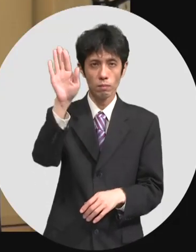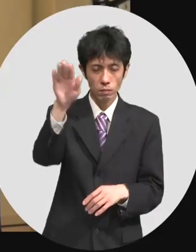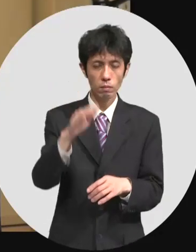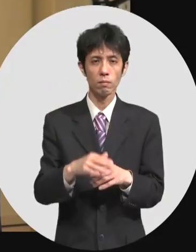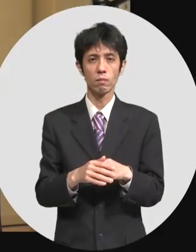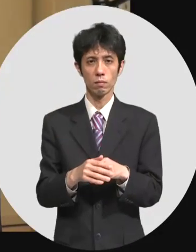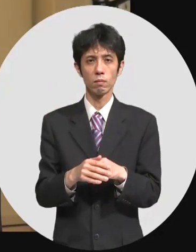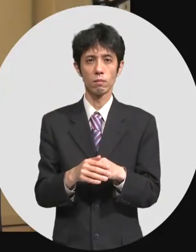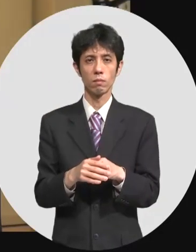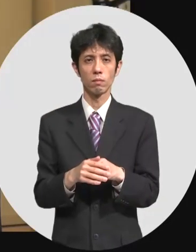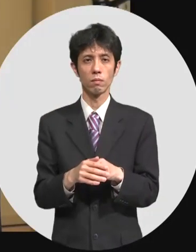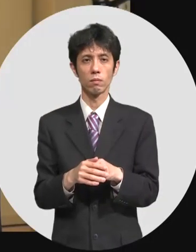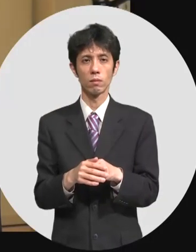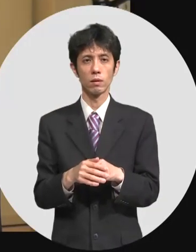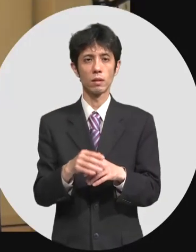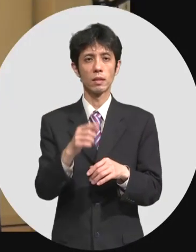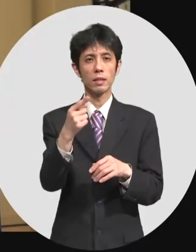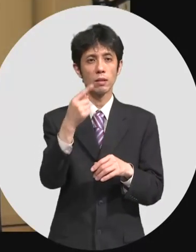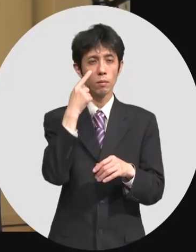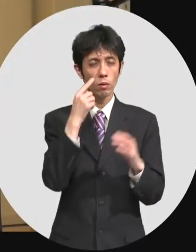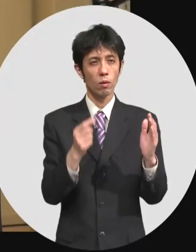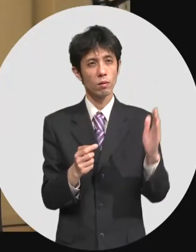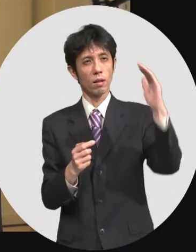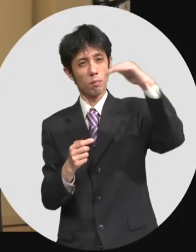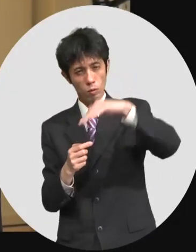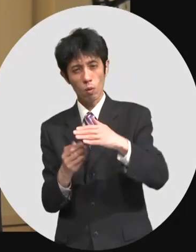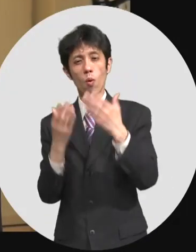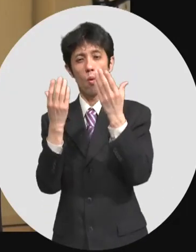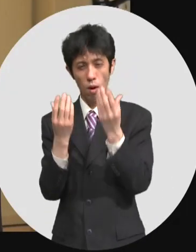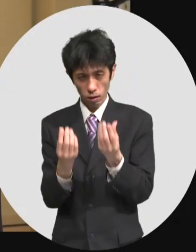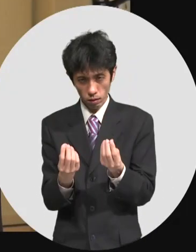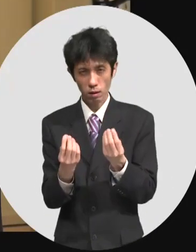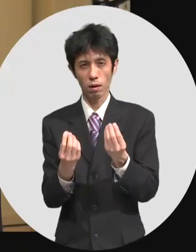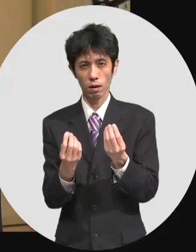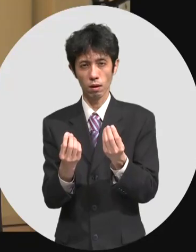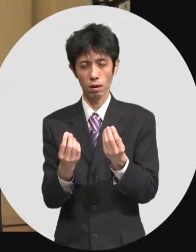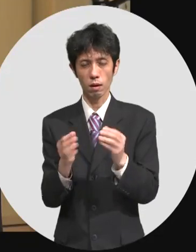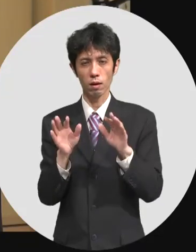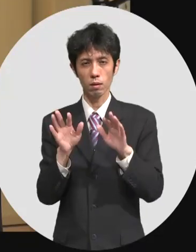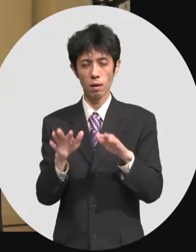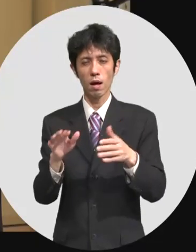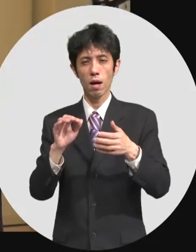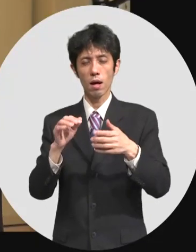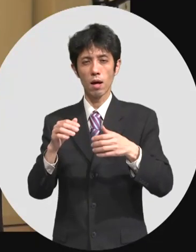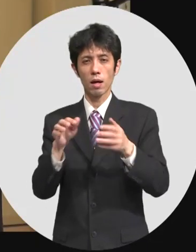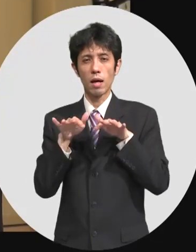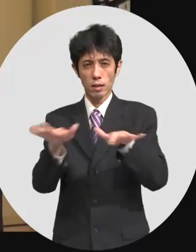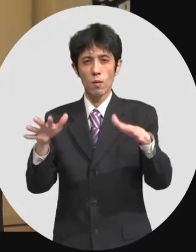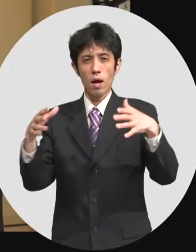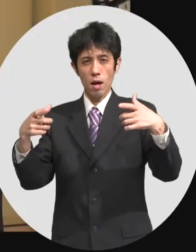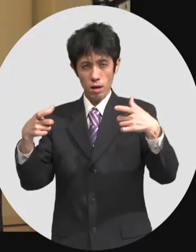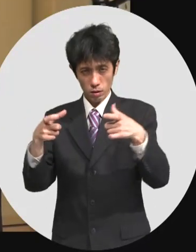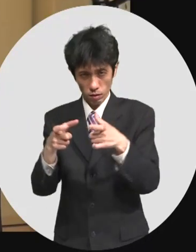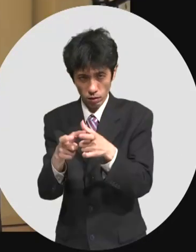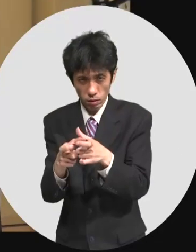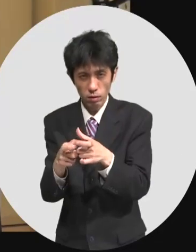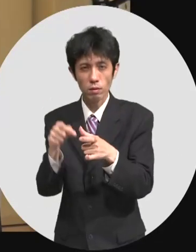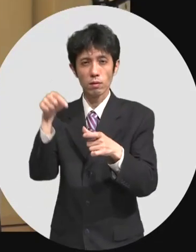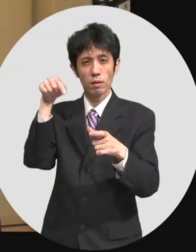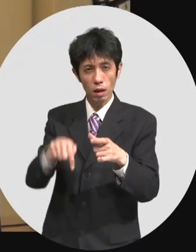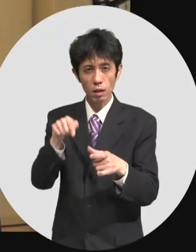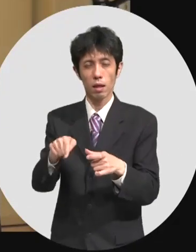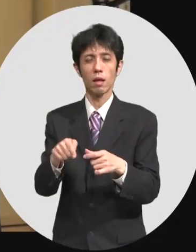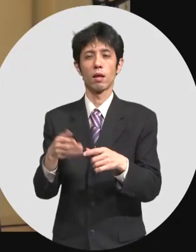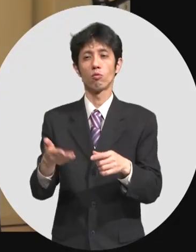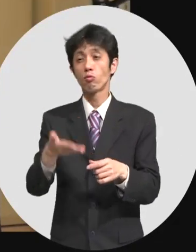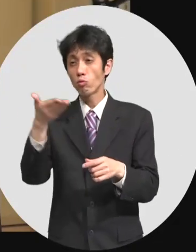らに一時の波を超えて一定限定的に感染が